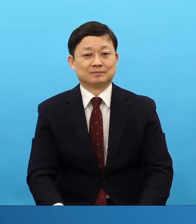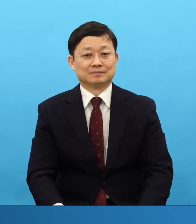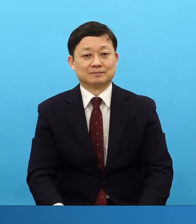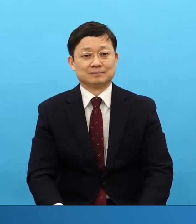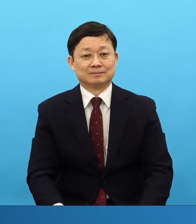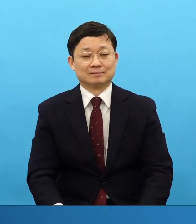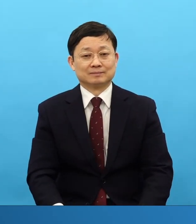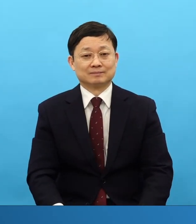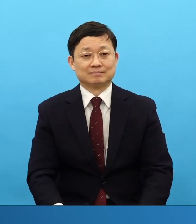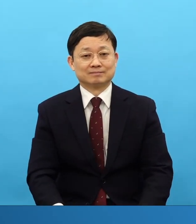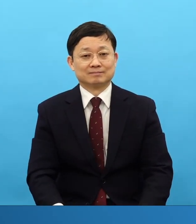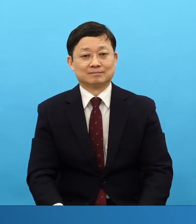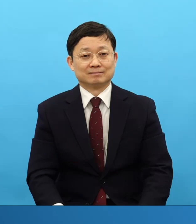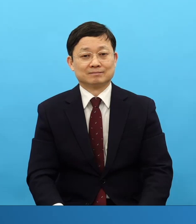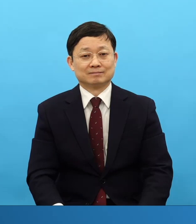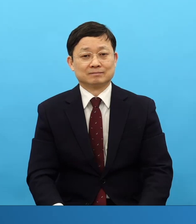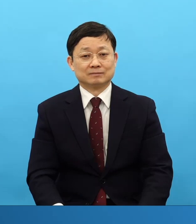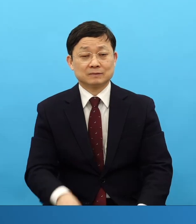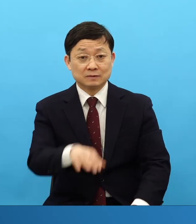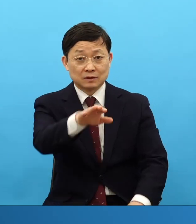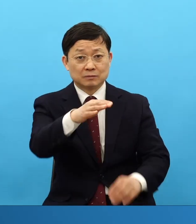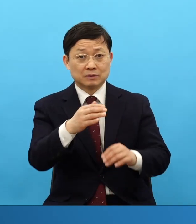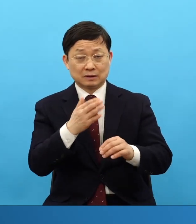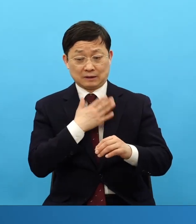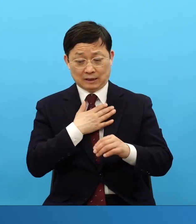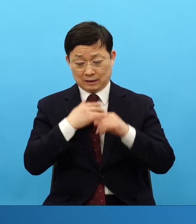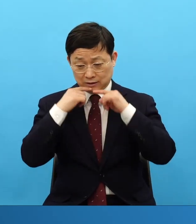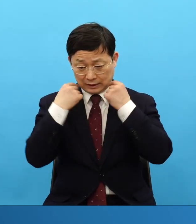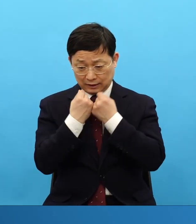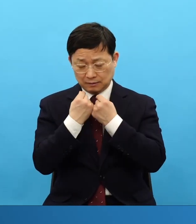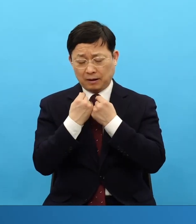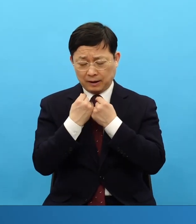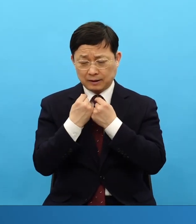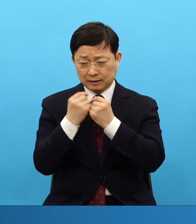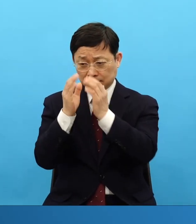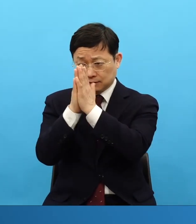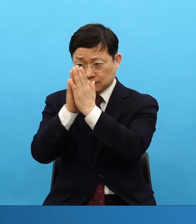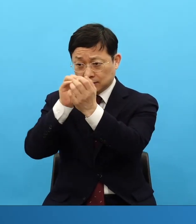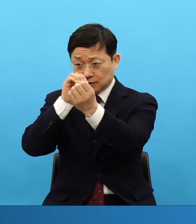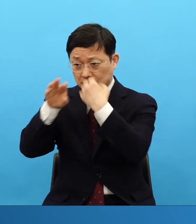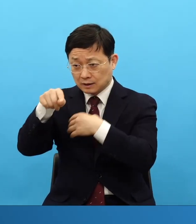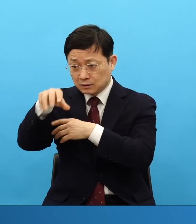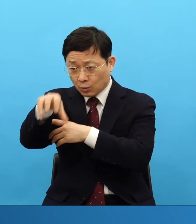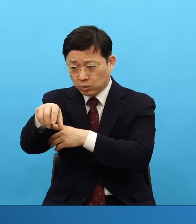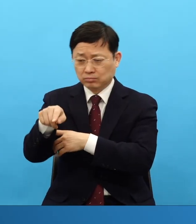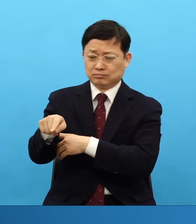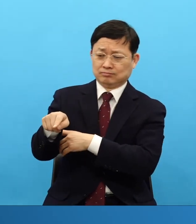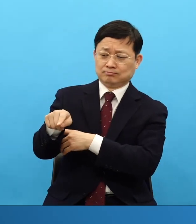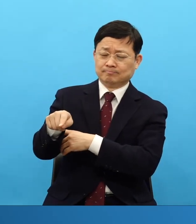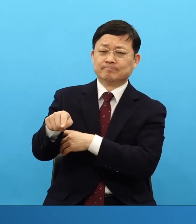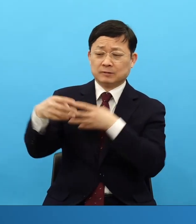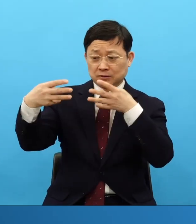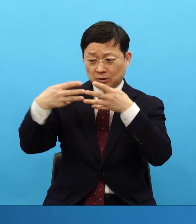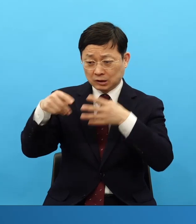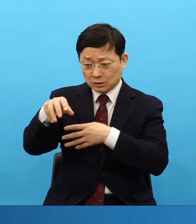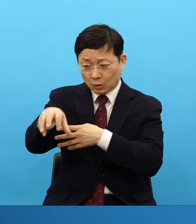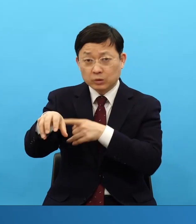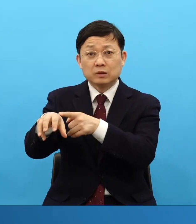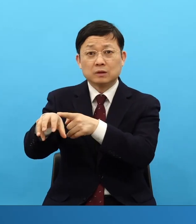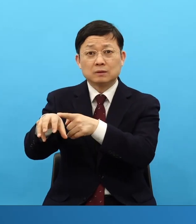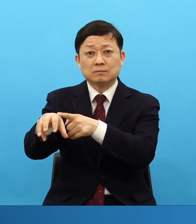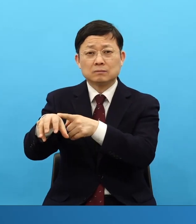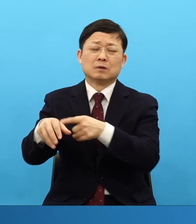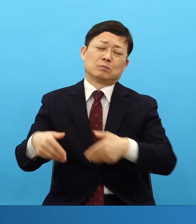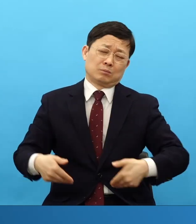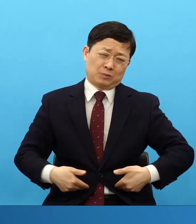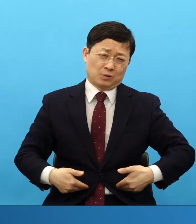응답 현장이 있어야 돼요. You must have a field of answers. 그렇죠. That's right. 그 장소가